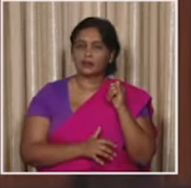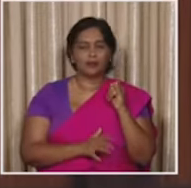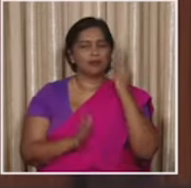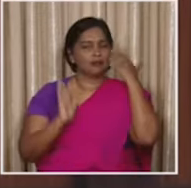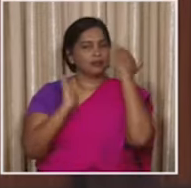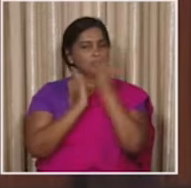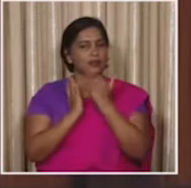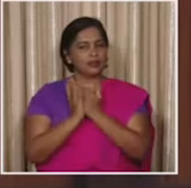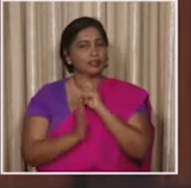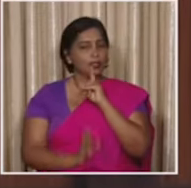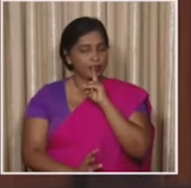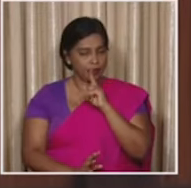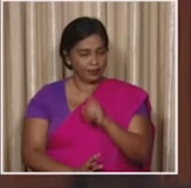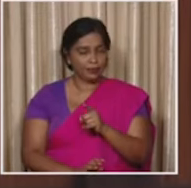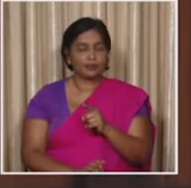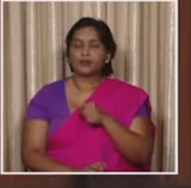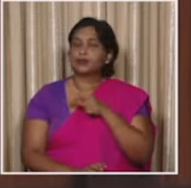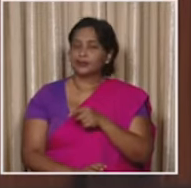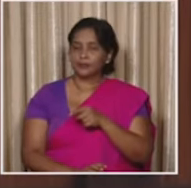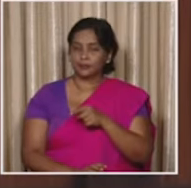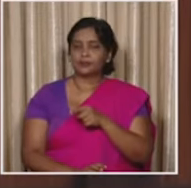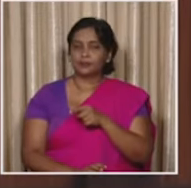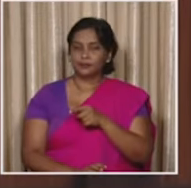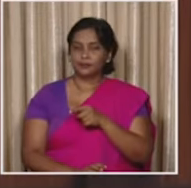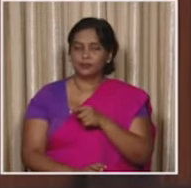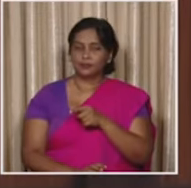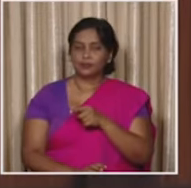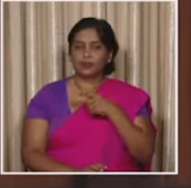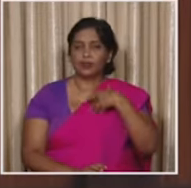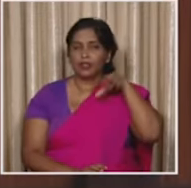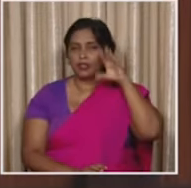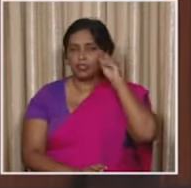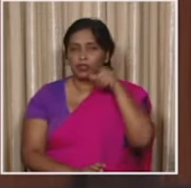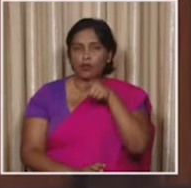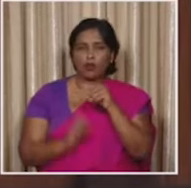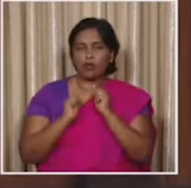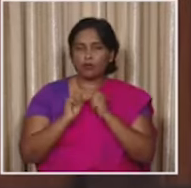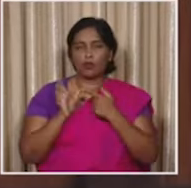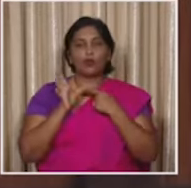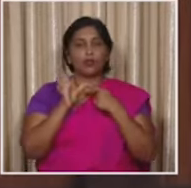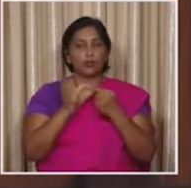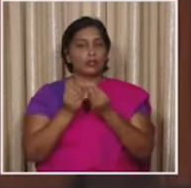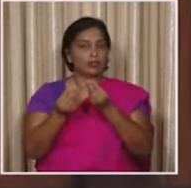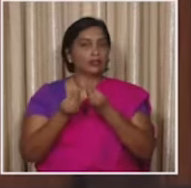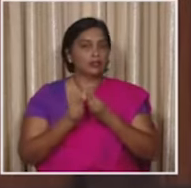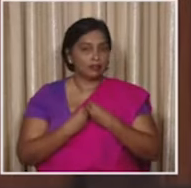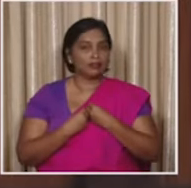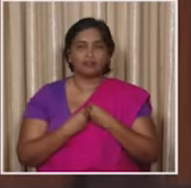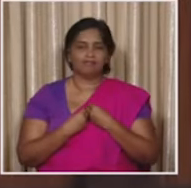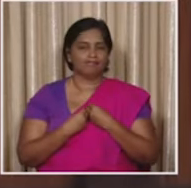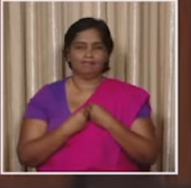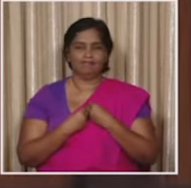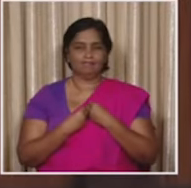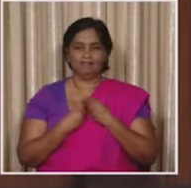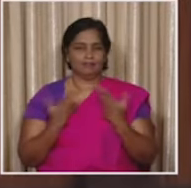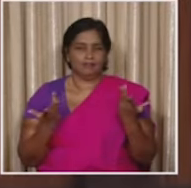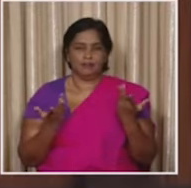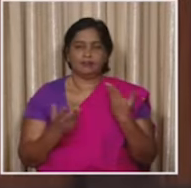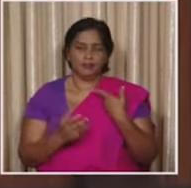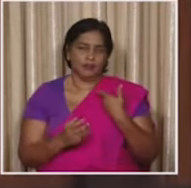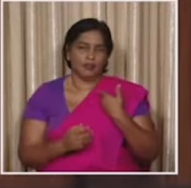இந்த அமைச்சர்கள் எதுவும் நடவடிக்கை எடுப்பார்கள் என்ற ஒரு நம்பிக்கையிலே இந்த இடத்திலே பேசுகின்றேன். குறிப்பாக எங்களுடைய மட்டக்களப்பு மாவட்டத்தை பொறுத்தளவில்